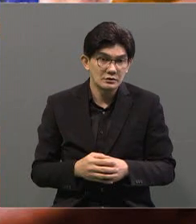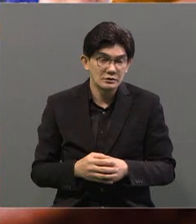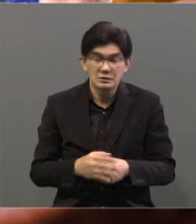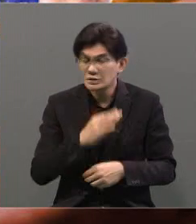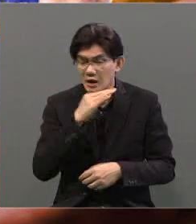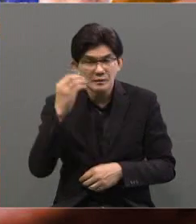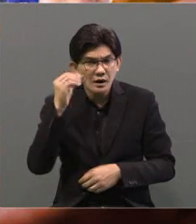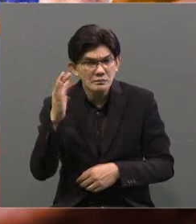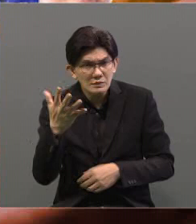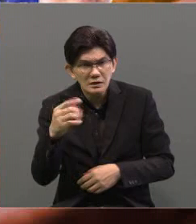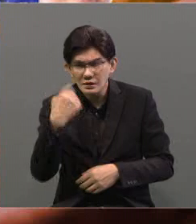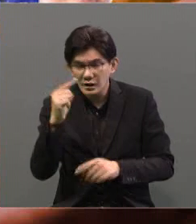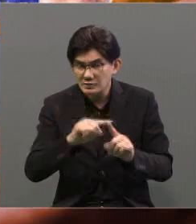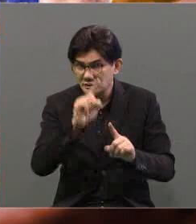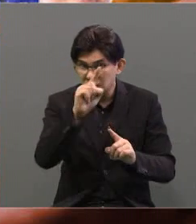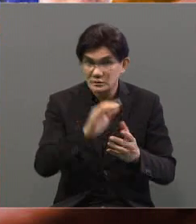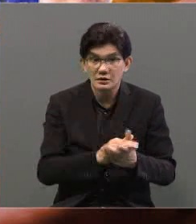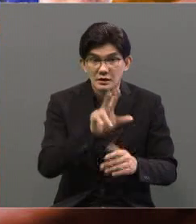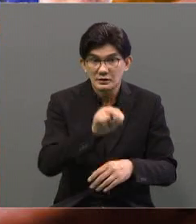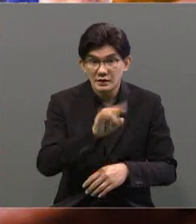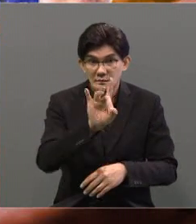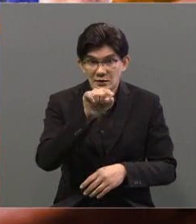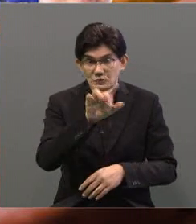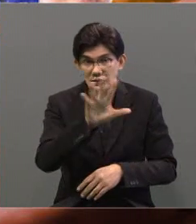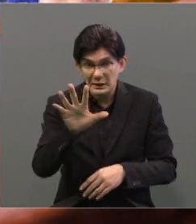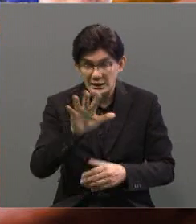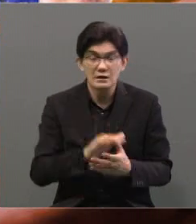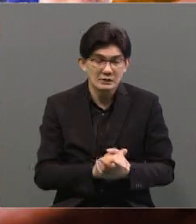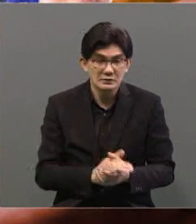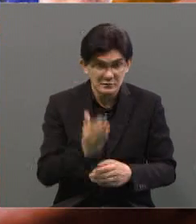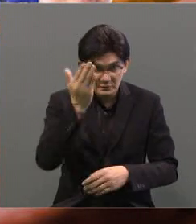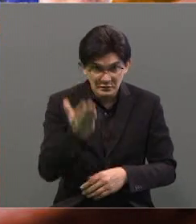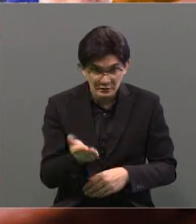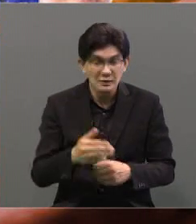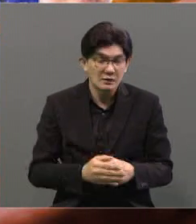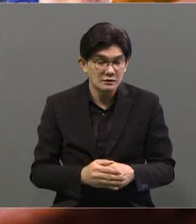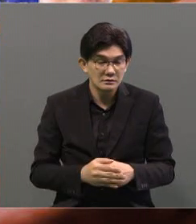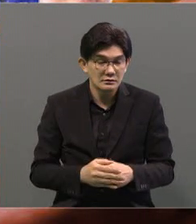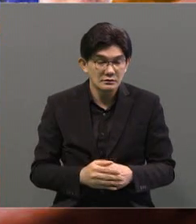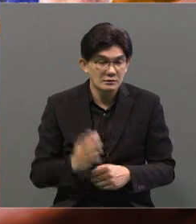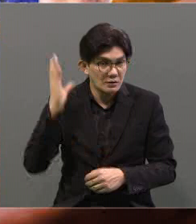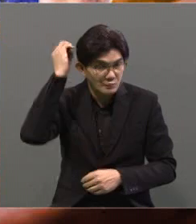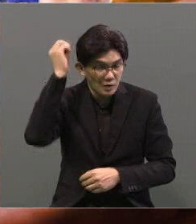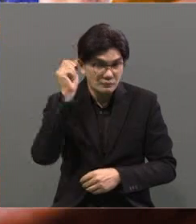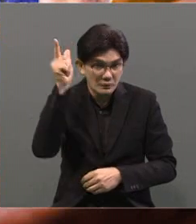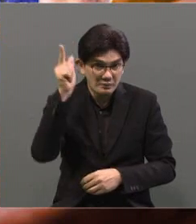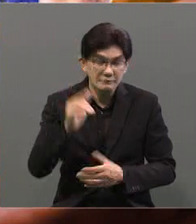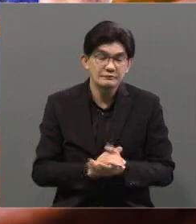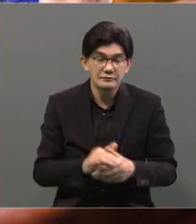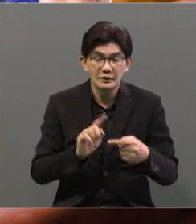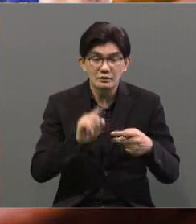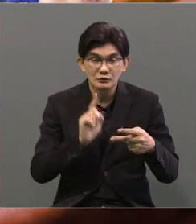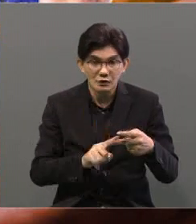บอกอ่ะถ้าไม่ใช่คุณมิดาเนี่ยอันดับ 1นะฮะ38.55ตามที่ขึ้นหน้าจอเลยก็คือคุณอุ๊งนะครับแผ่นทองทานชินวัตร